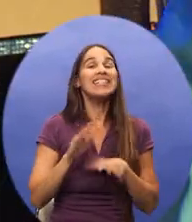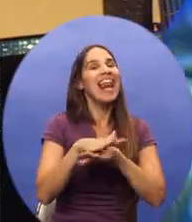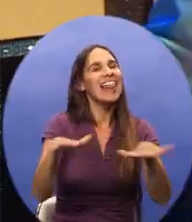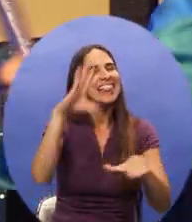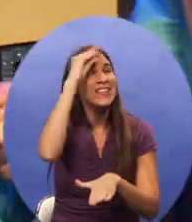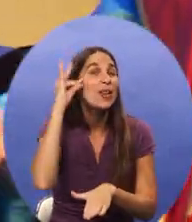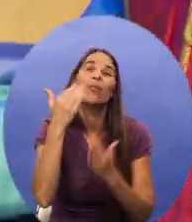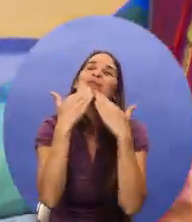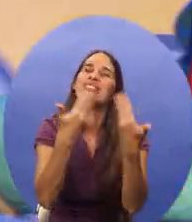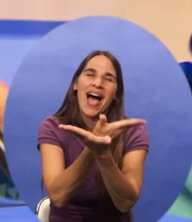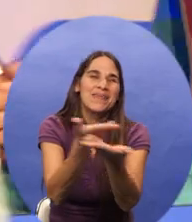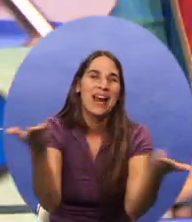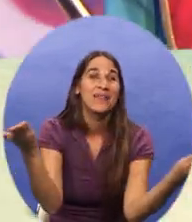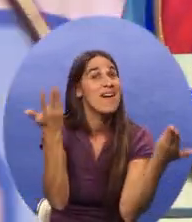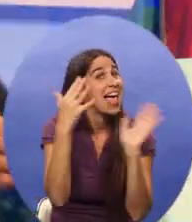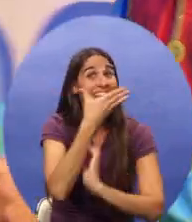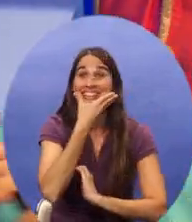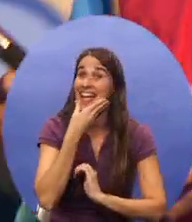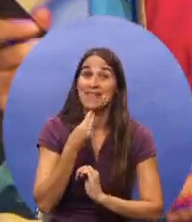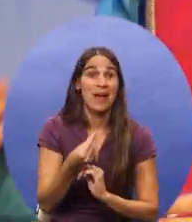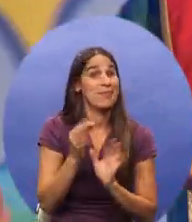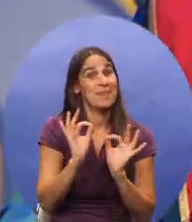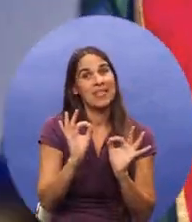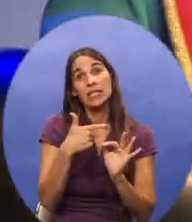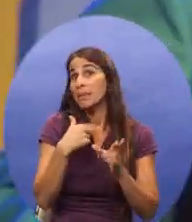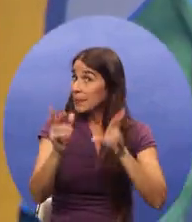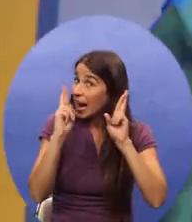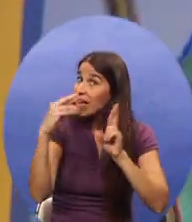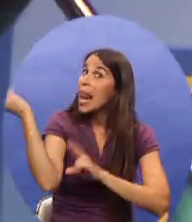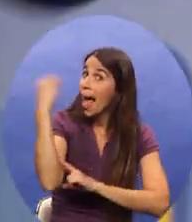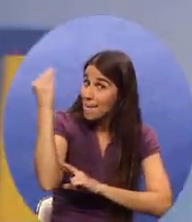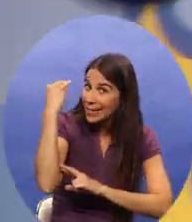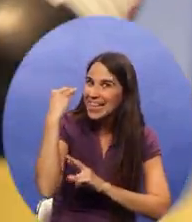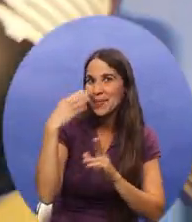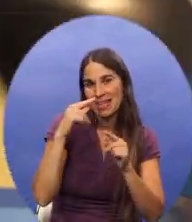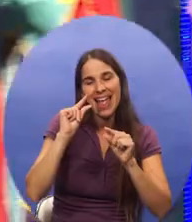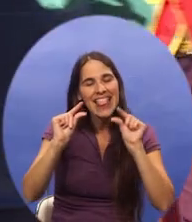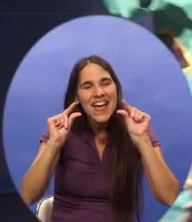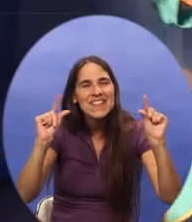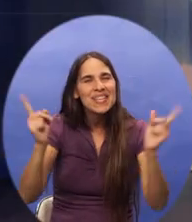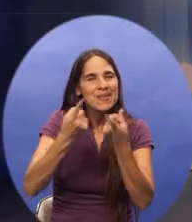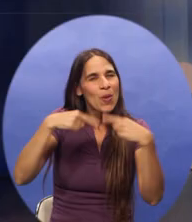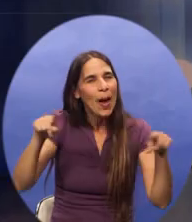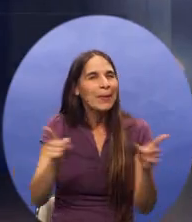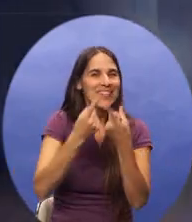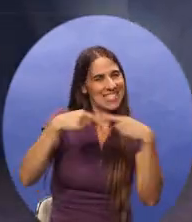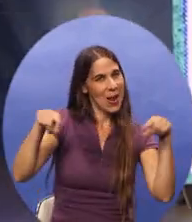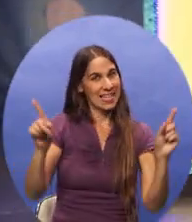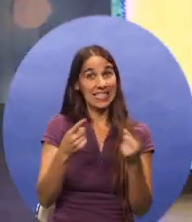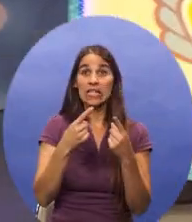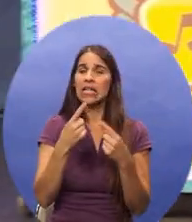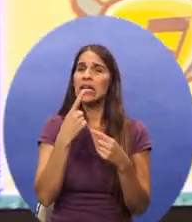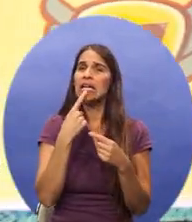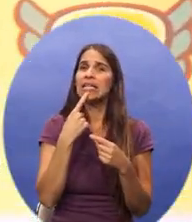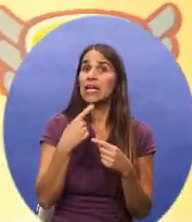חכין עליי ככה. ילדים וילדות, תודה רבה לכם. היה מאוד נחמד היום. אני מקווה שלמדתם את התווין, דו, רי, ני, סא,